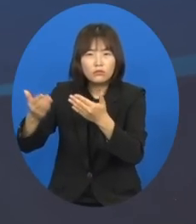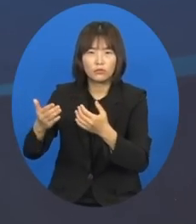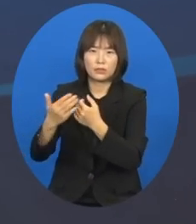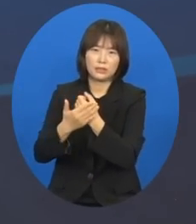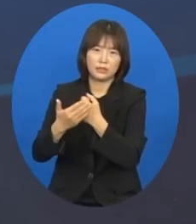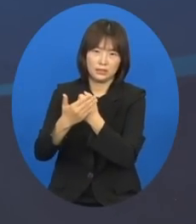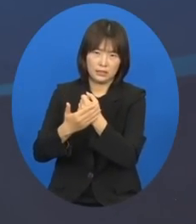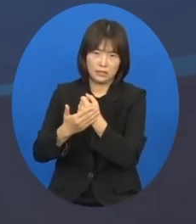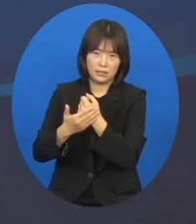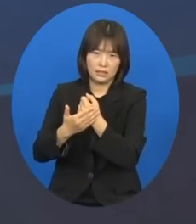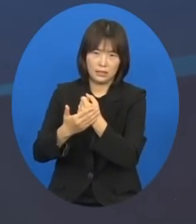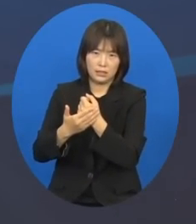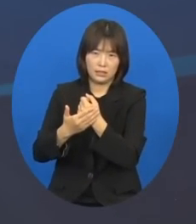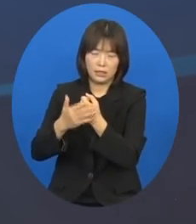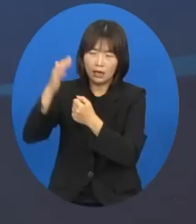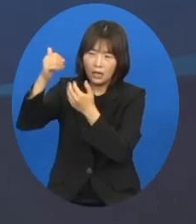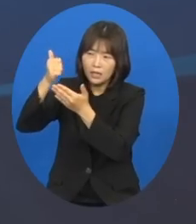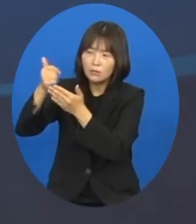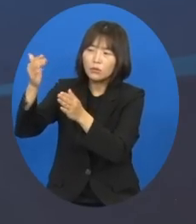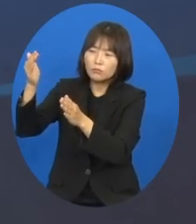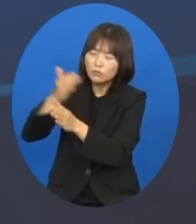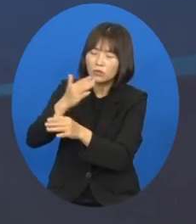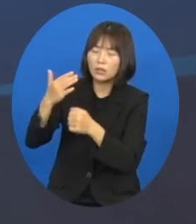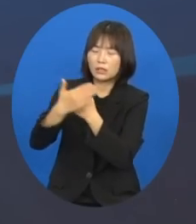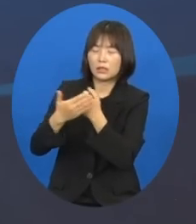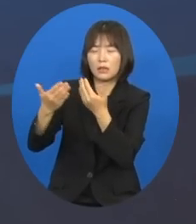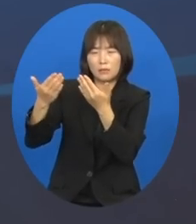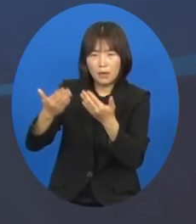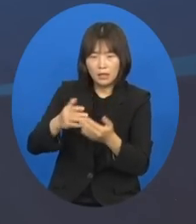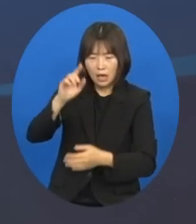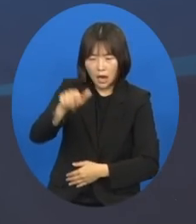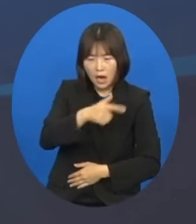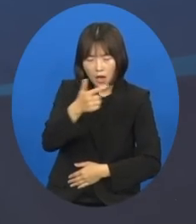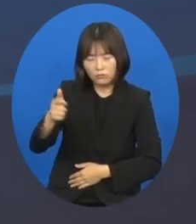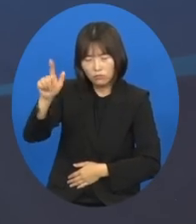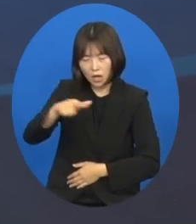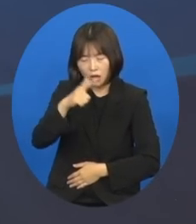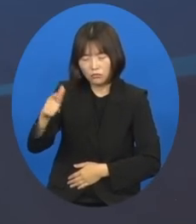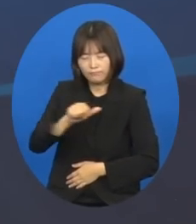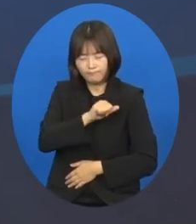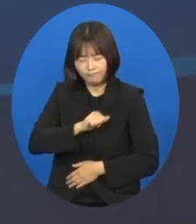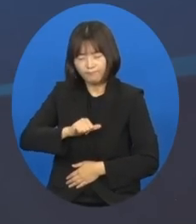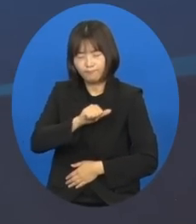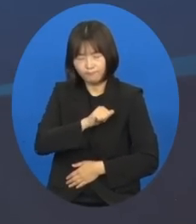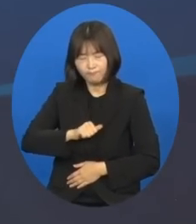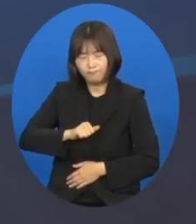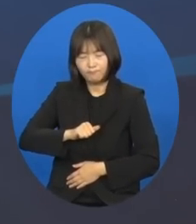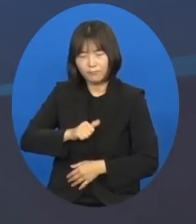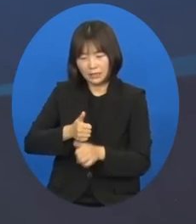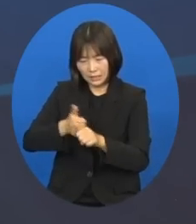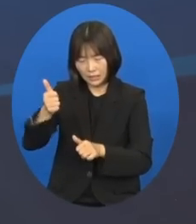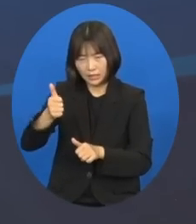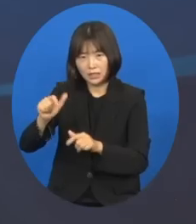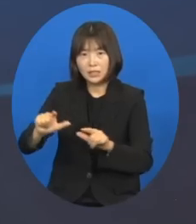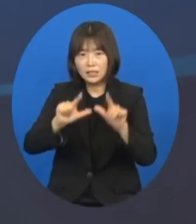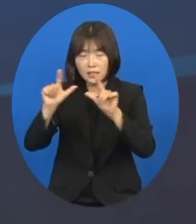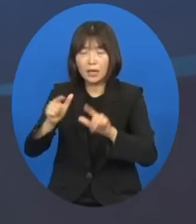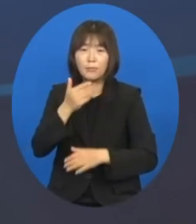하나님으로부터 은혜를 받아서 우리는 하루하루를 견디고 버티고 이기고 살아내기 때문에